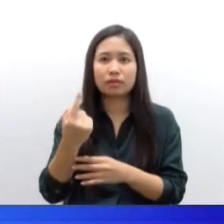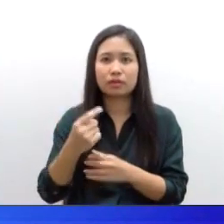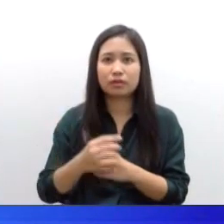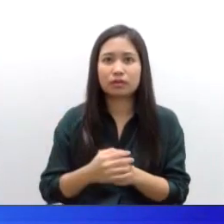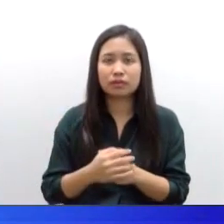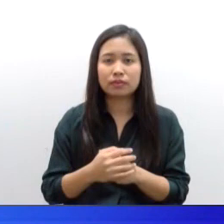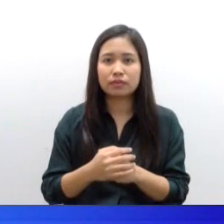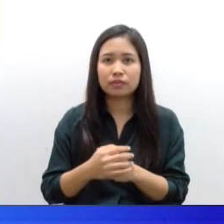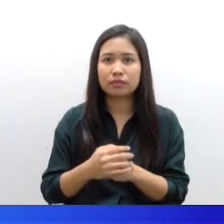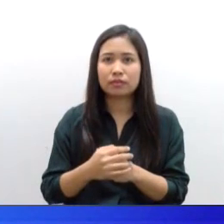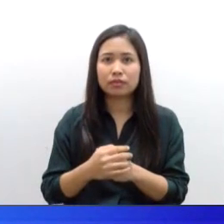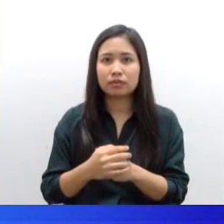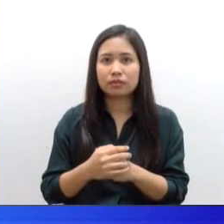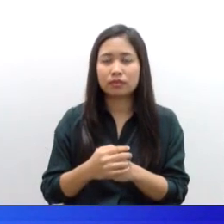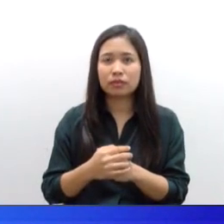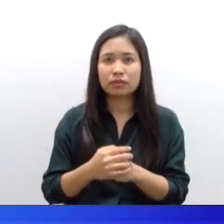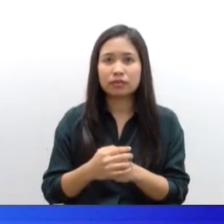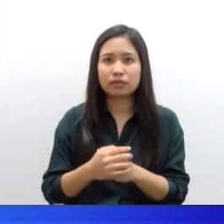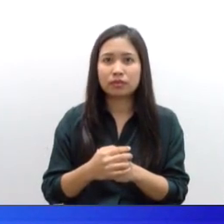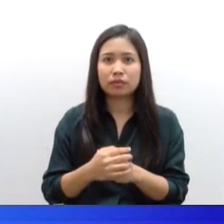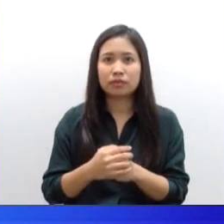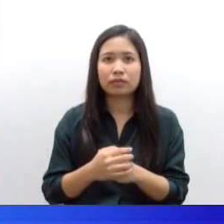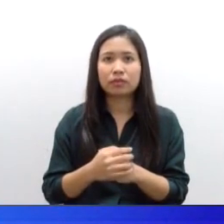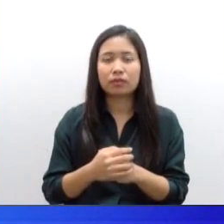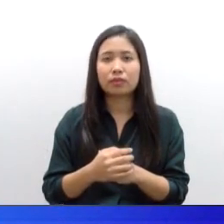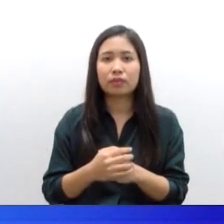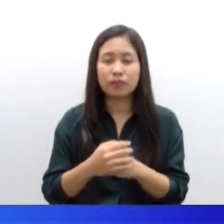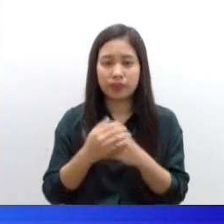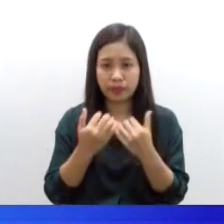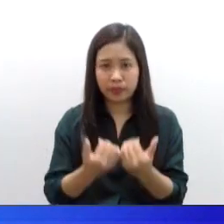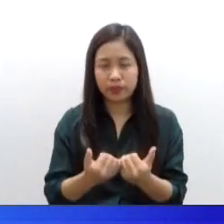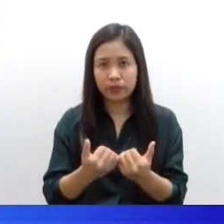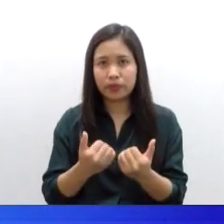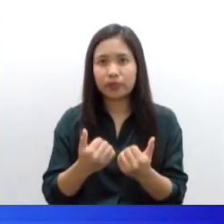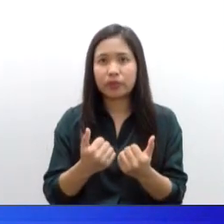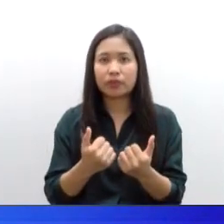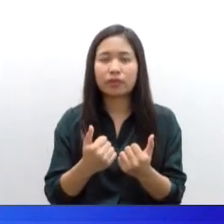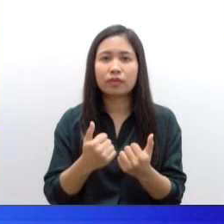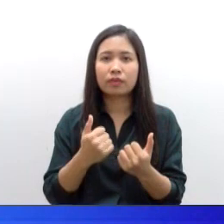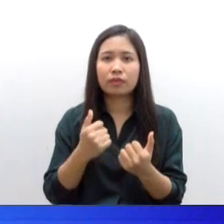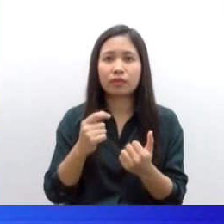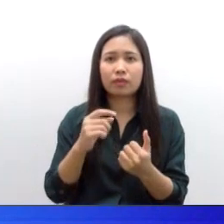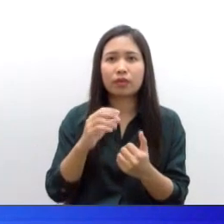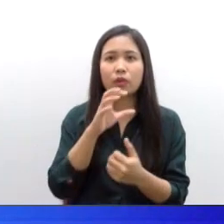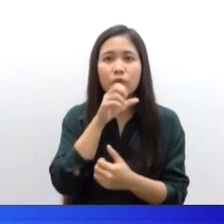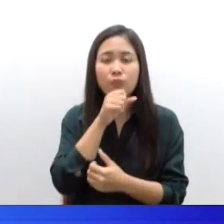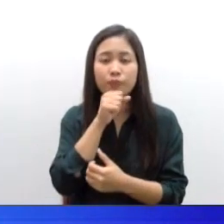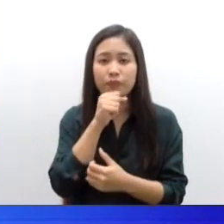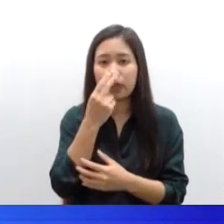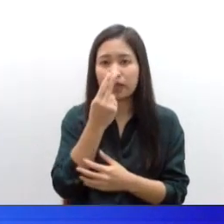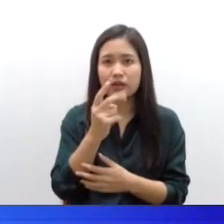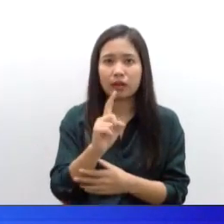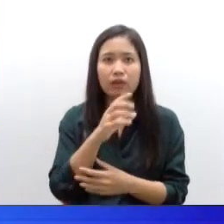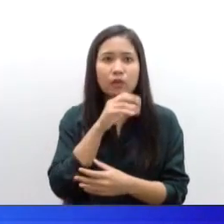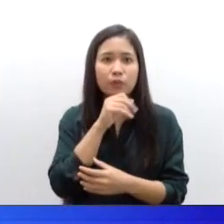แผนภูมิที่เห็นอยู่นะครับแผนภาพที่เห็นอยู่ในตัวสีส้มนะครับเราจะเห็นว่าเป็นที่